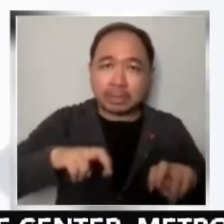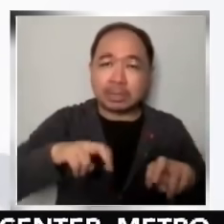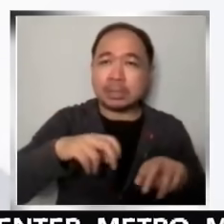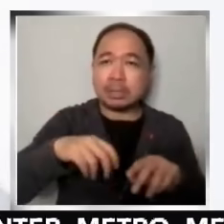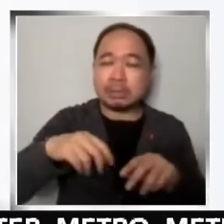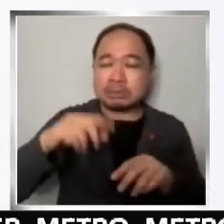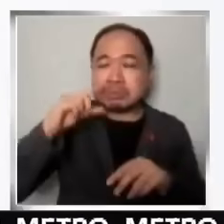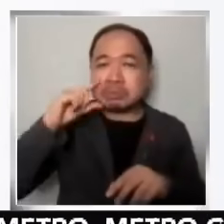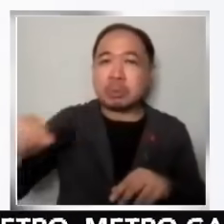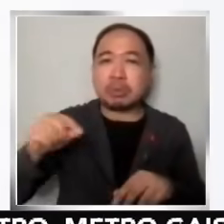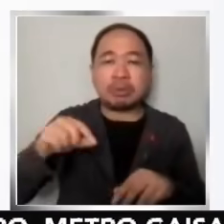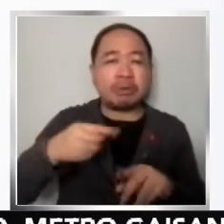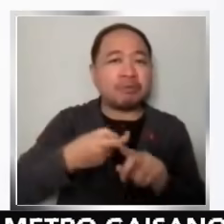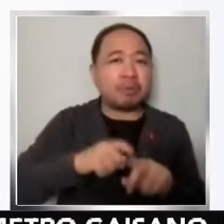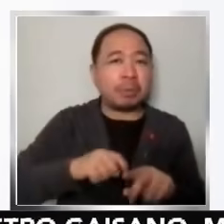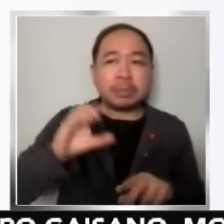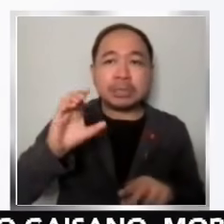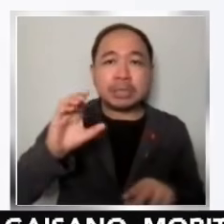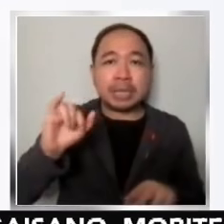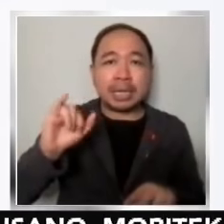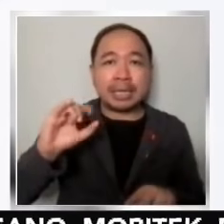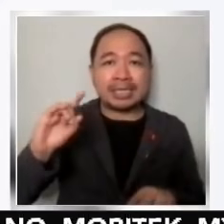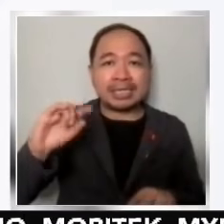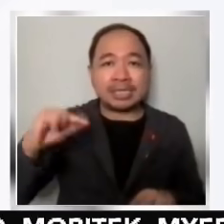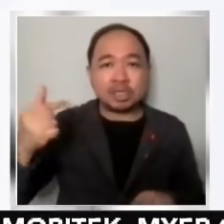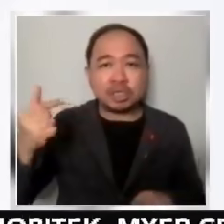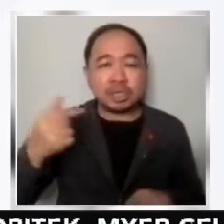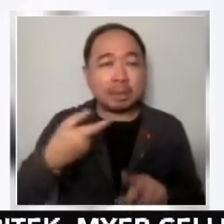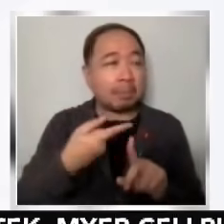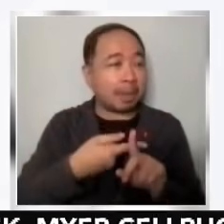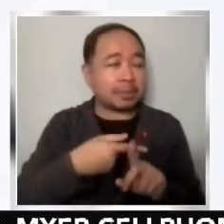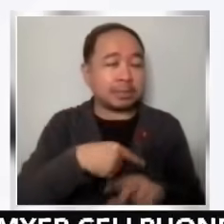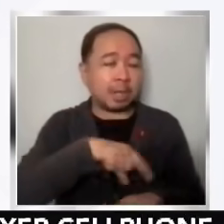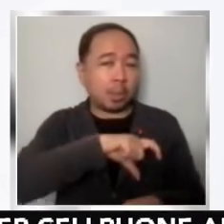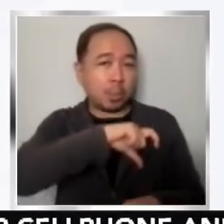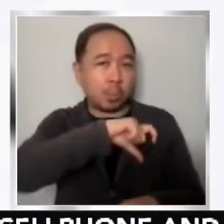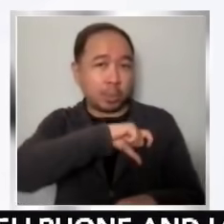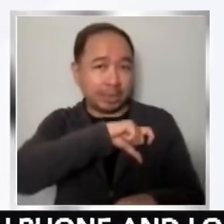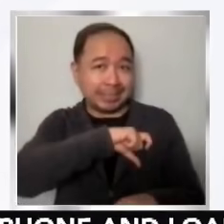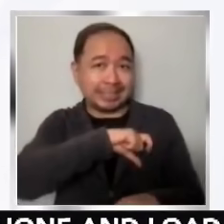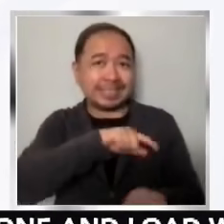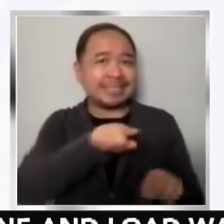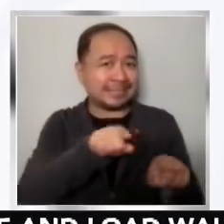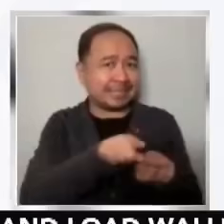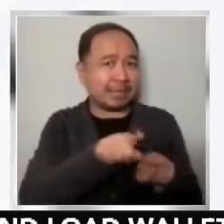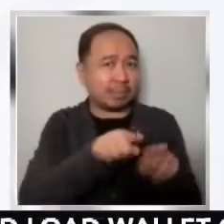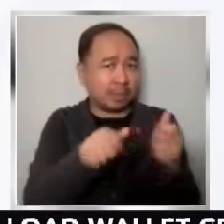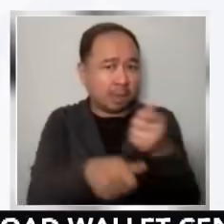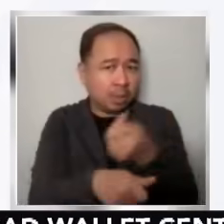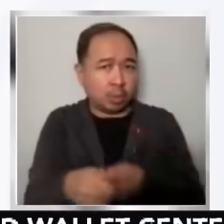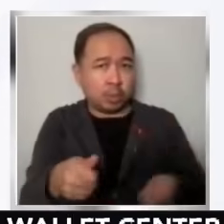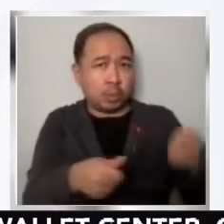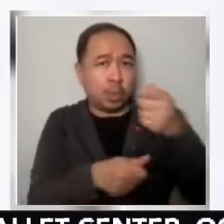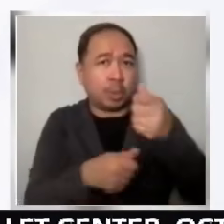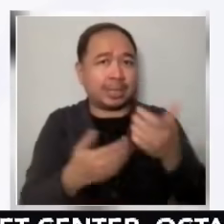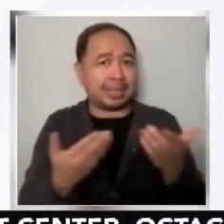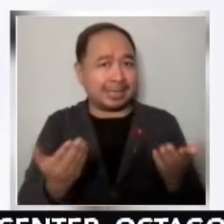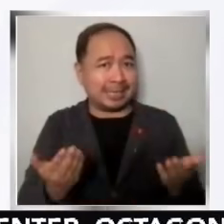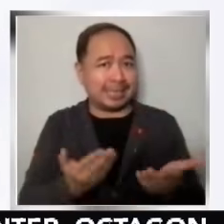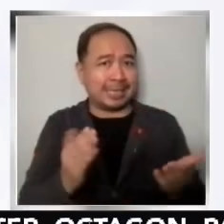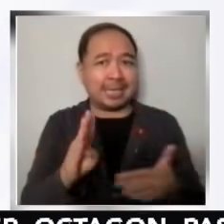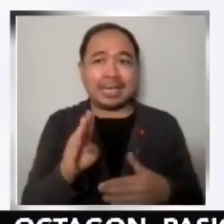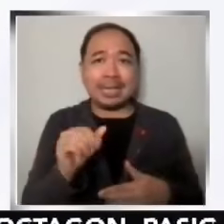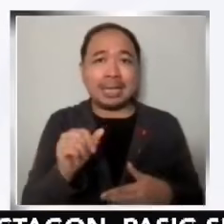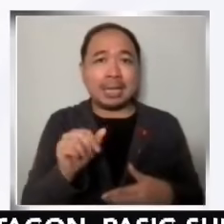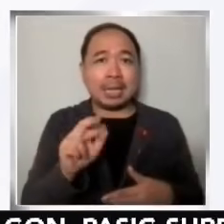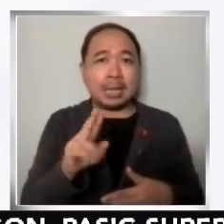ahensya ng police. Even our Governor Lyndon Barber also confirmed na wala po